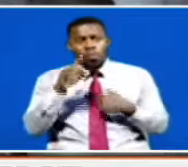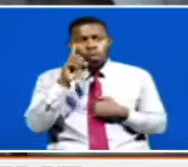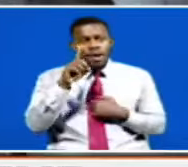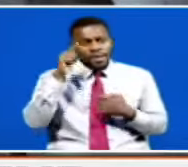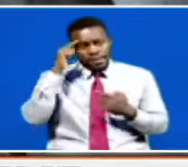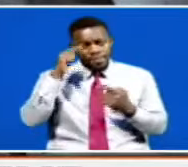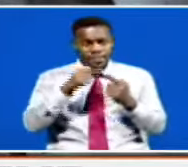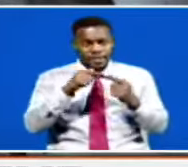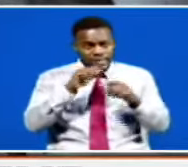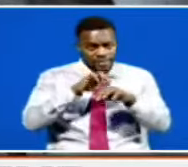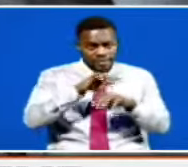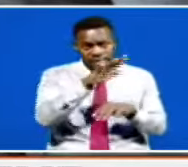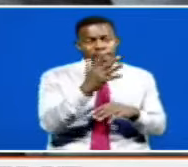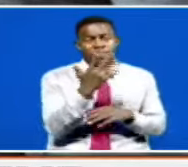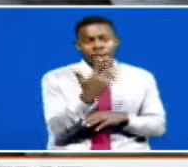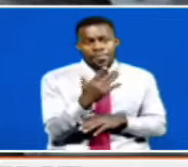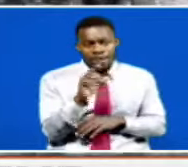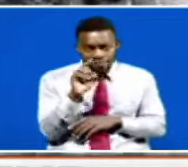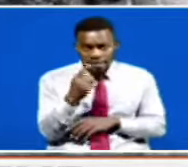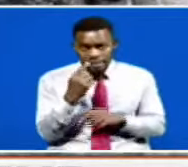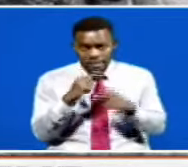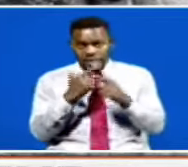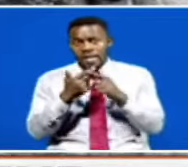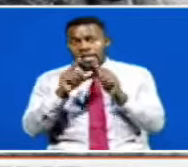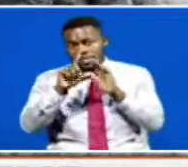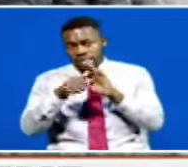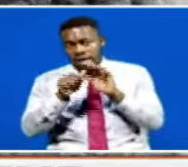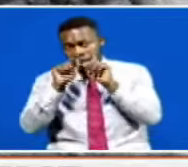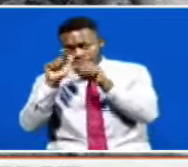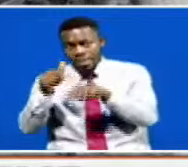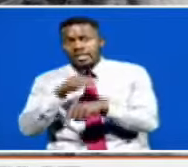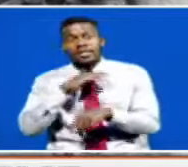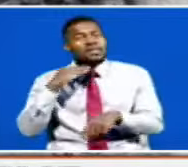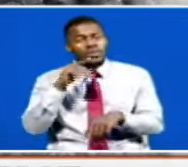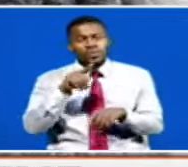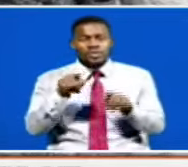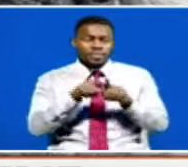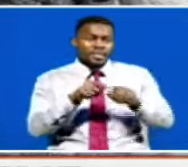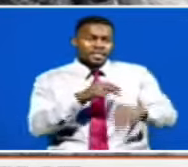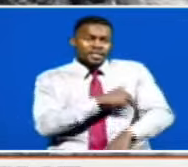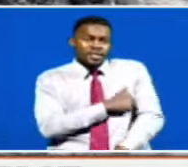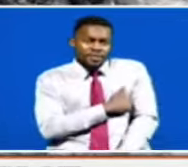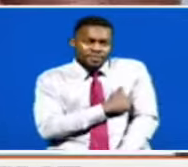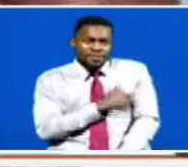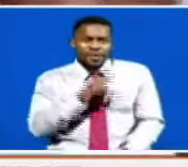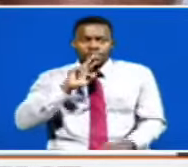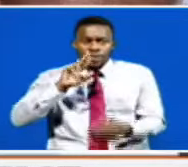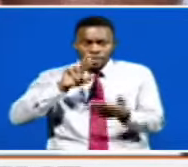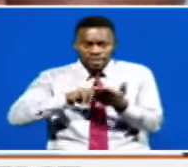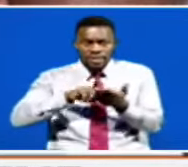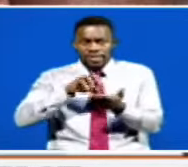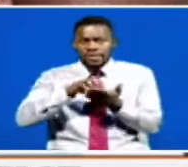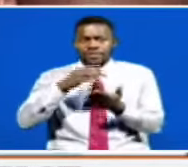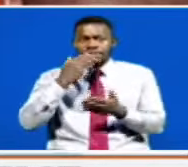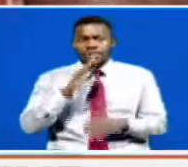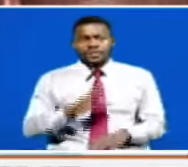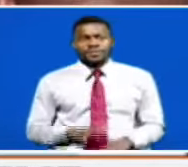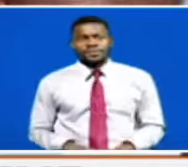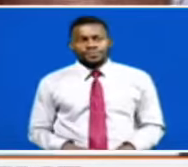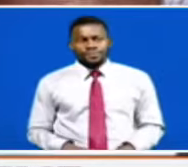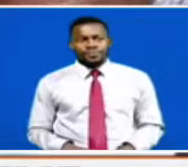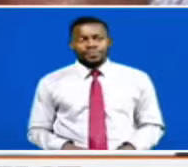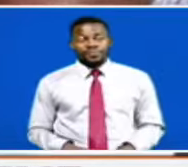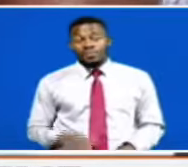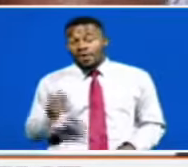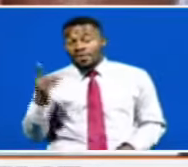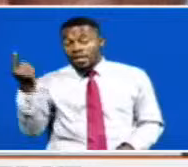vya ujumbe wa vitisho vikakabidhiwa naibu chifu eneo hilo na kituo cha polisi cha bodi. Kukuja nikafungua mlango.